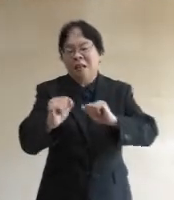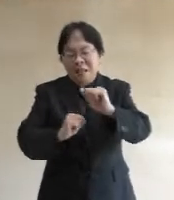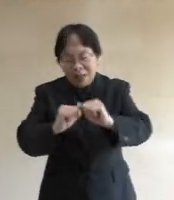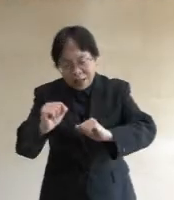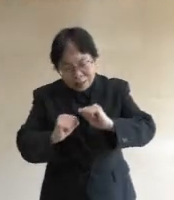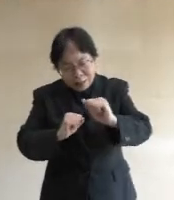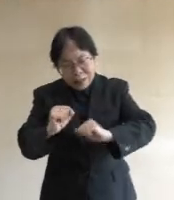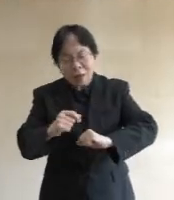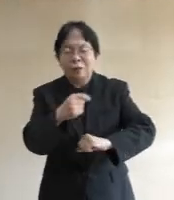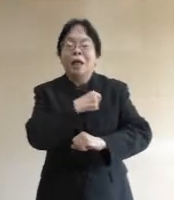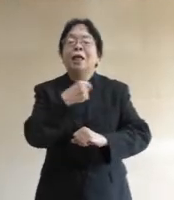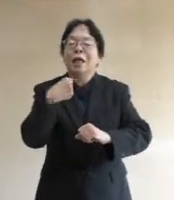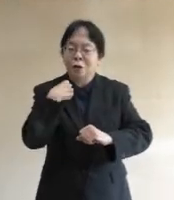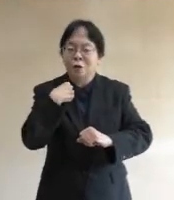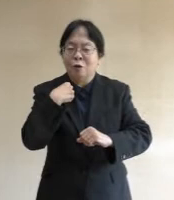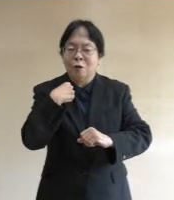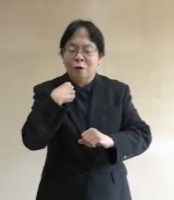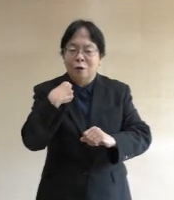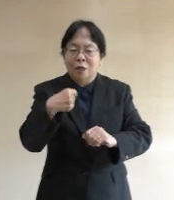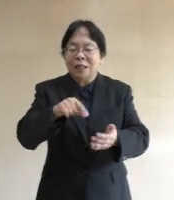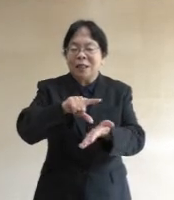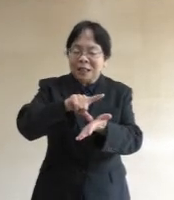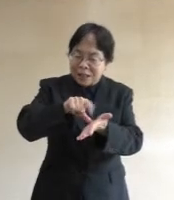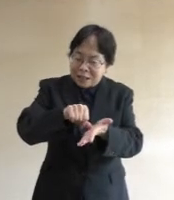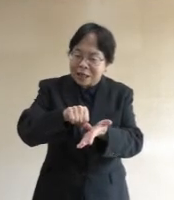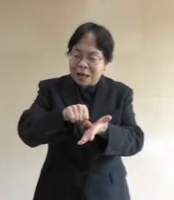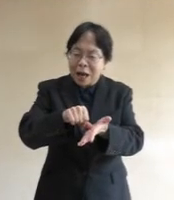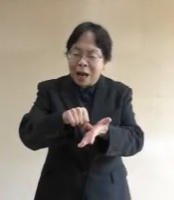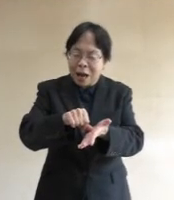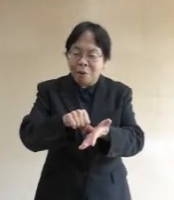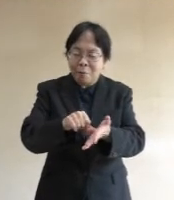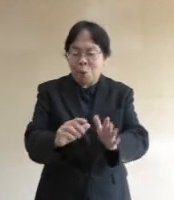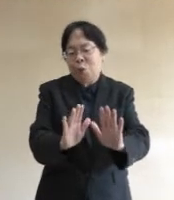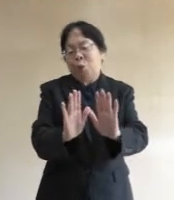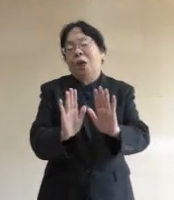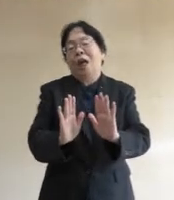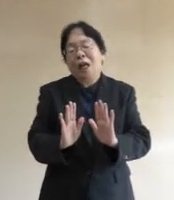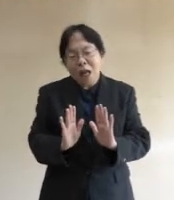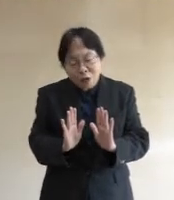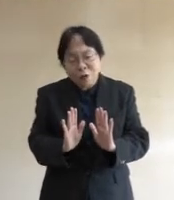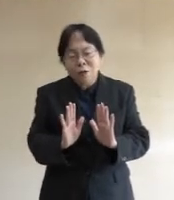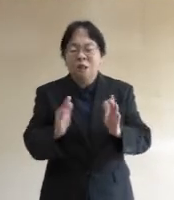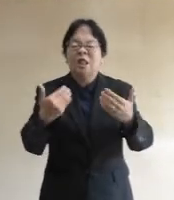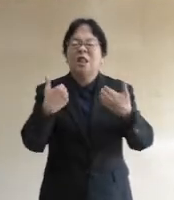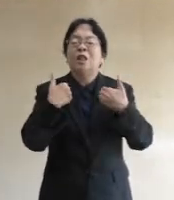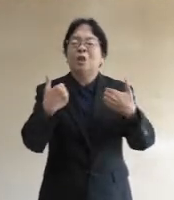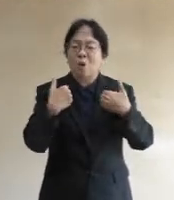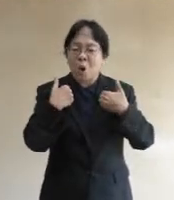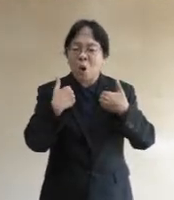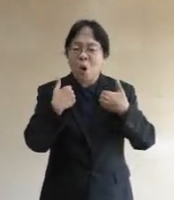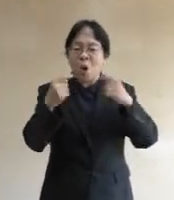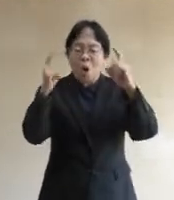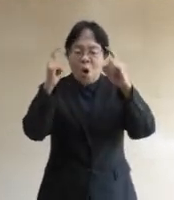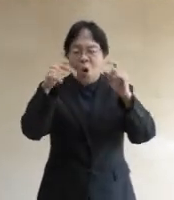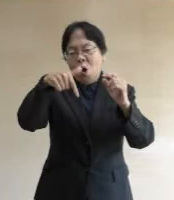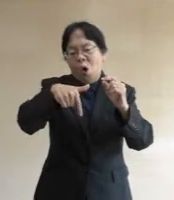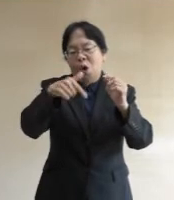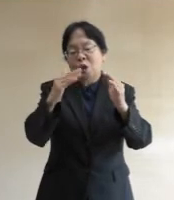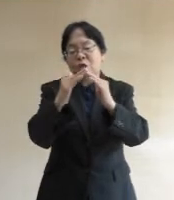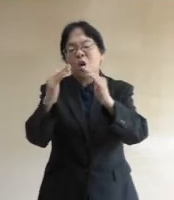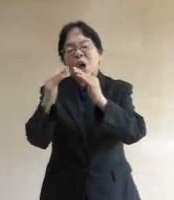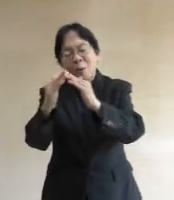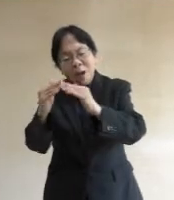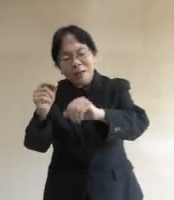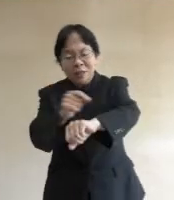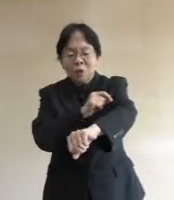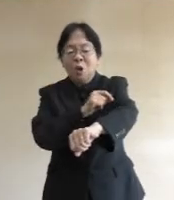るっていうと、やっぱり地域側がちゃんとそういうものを受け入れる素養がないと、なんか閉鎖的になって、城下町の特有